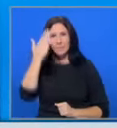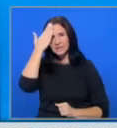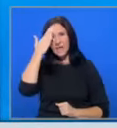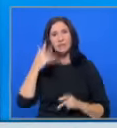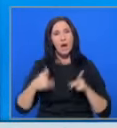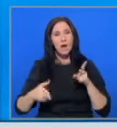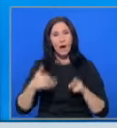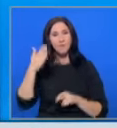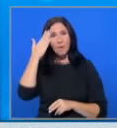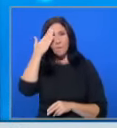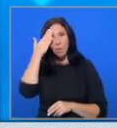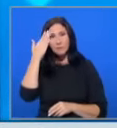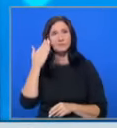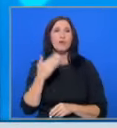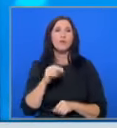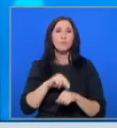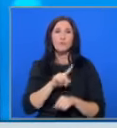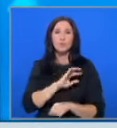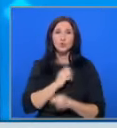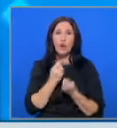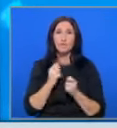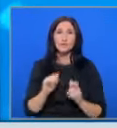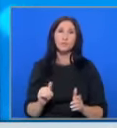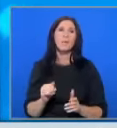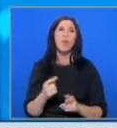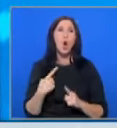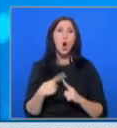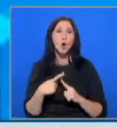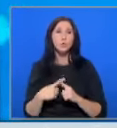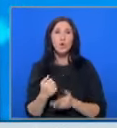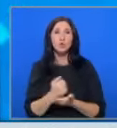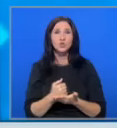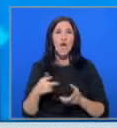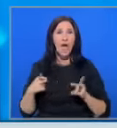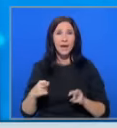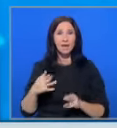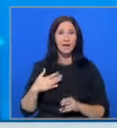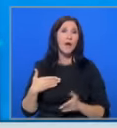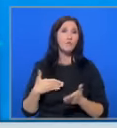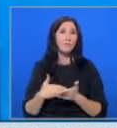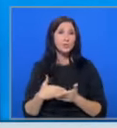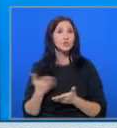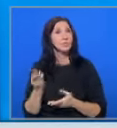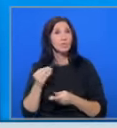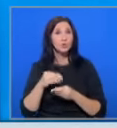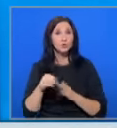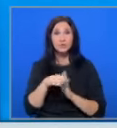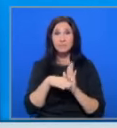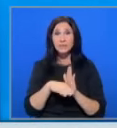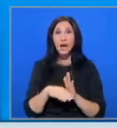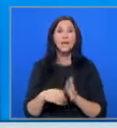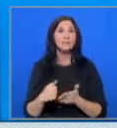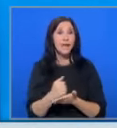Пациент с онкологично заболяване от Пловдив не получава безплатно хормонално лечение за рак на гърдата, въпреки че то беше включено в списъка